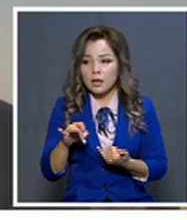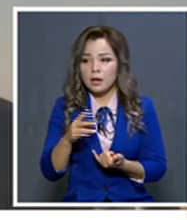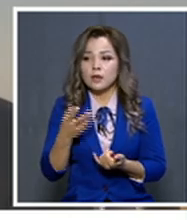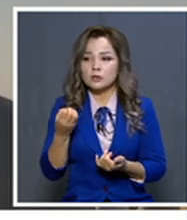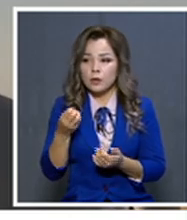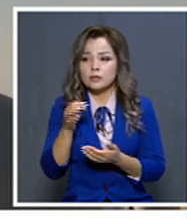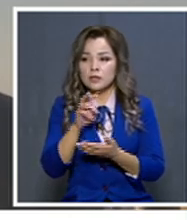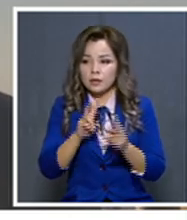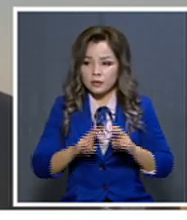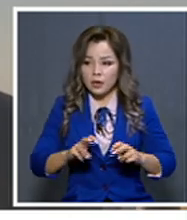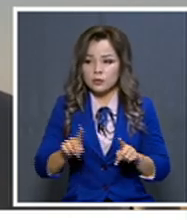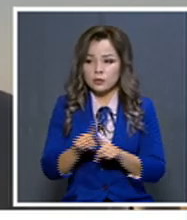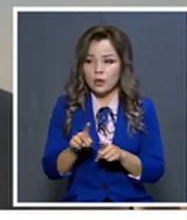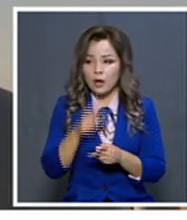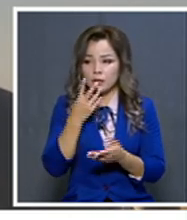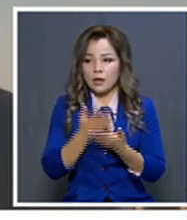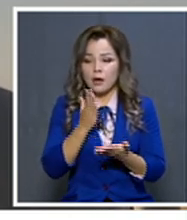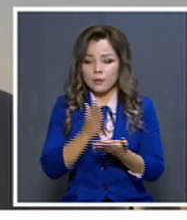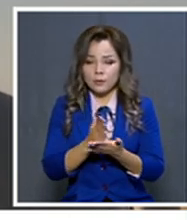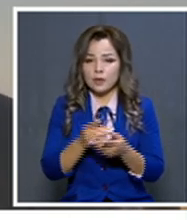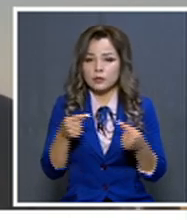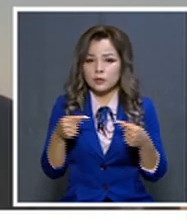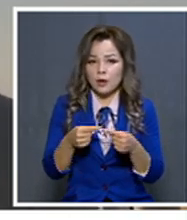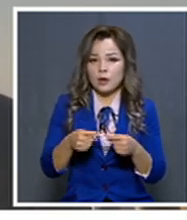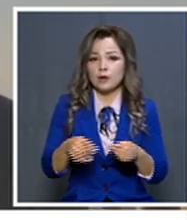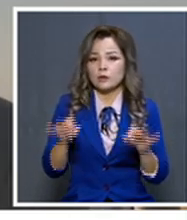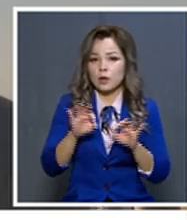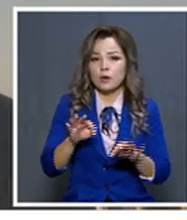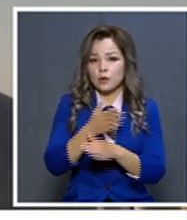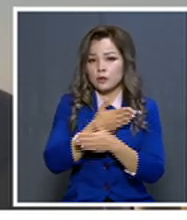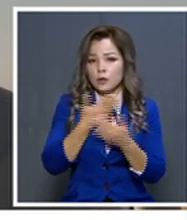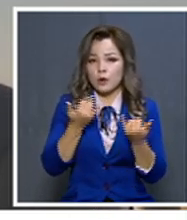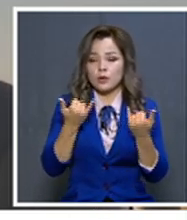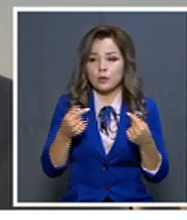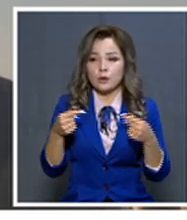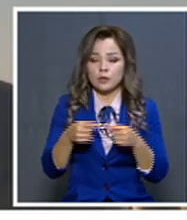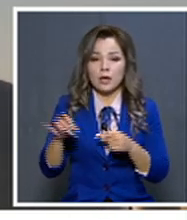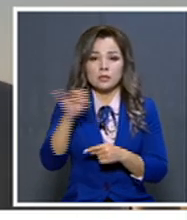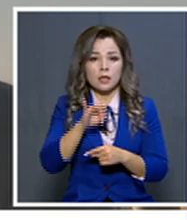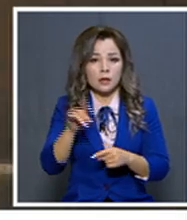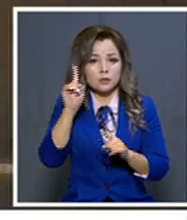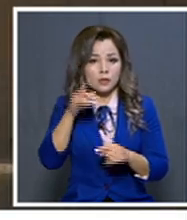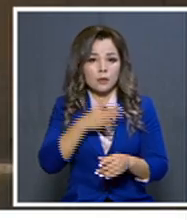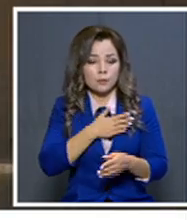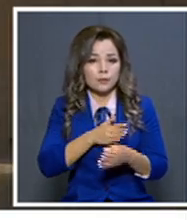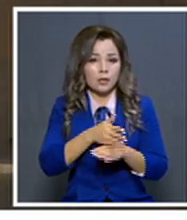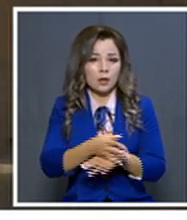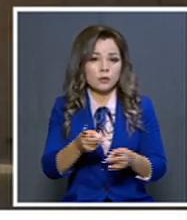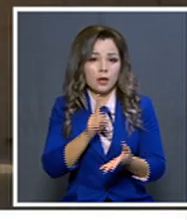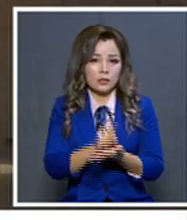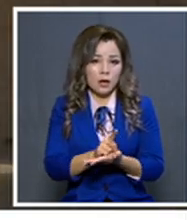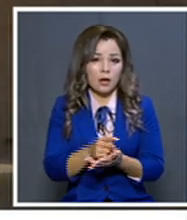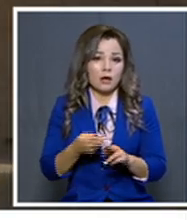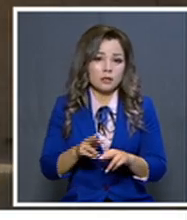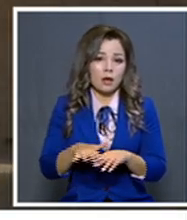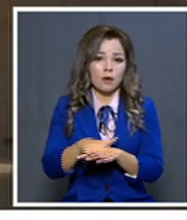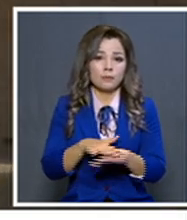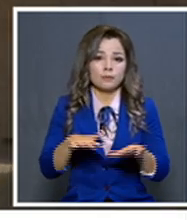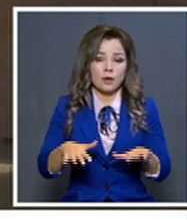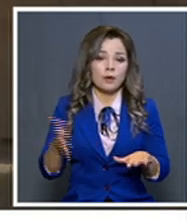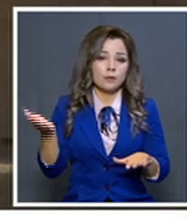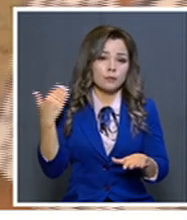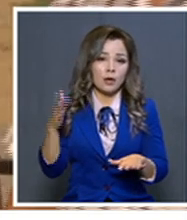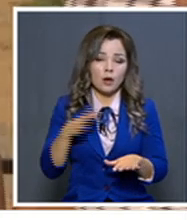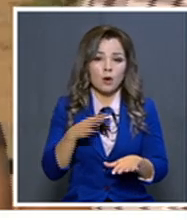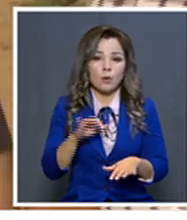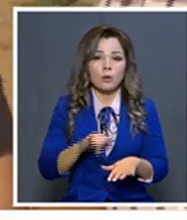берсең. Қырымның 40 батырының бір әйлеған жері табы осы, басқа еш жер емес. Сол тарихты білу үшін керек. Мұнара белгі кезіндегі